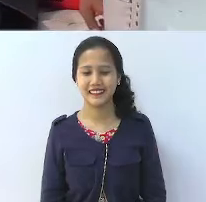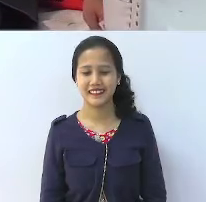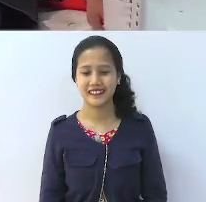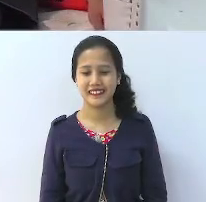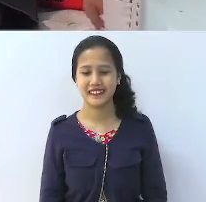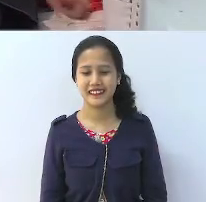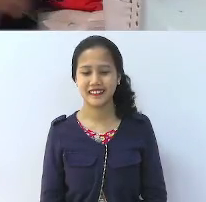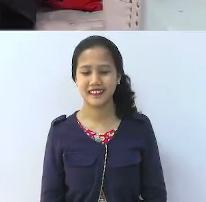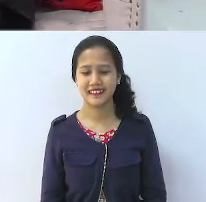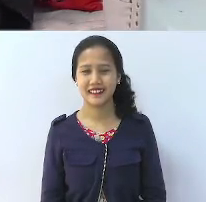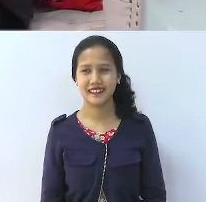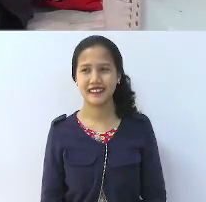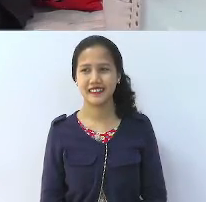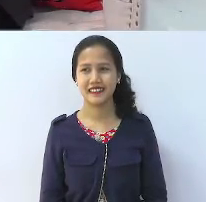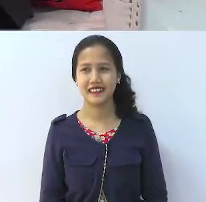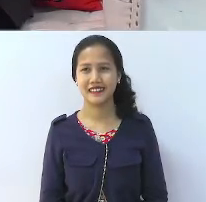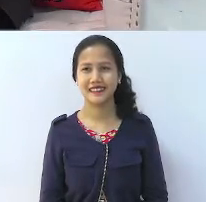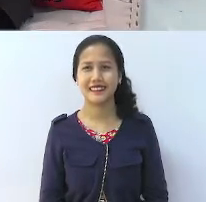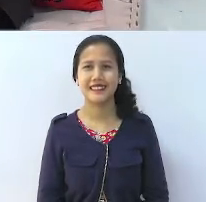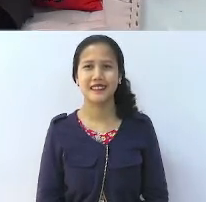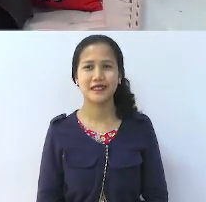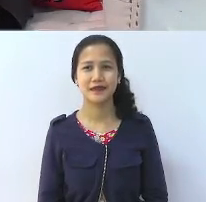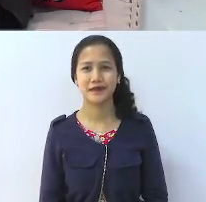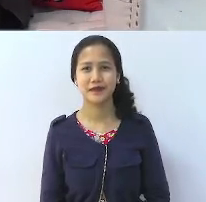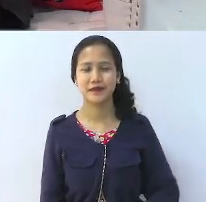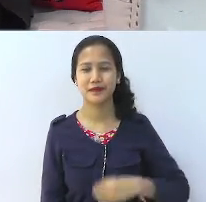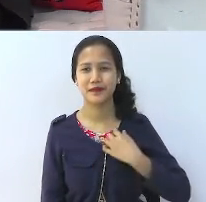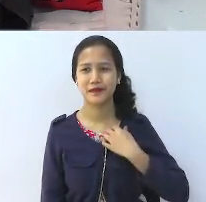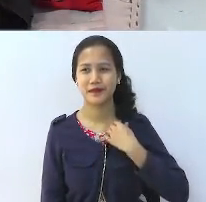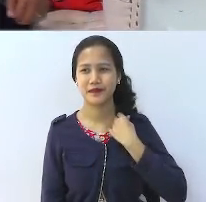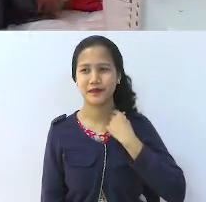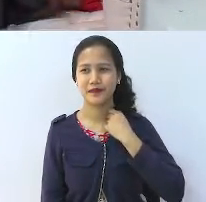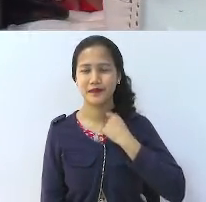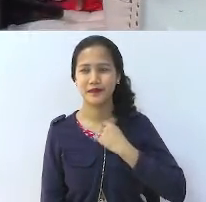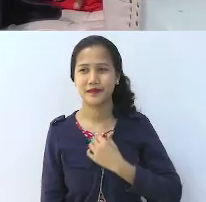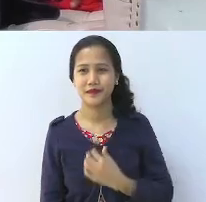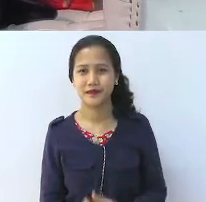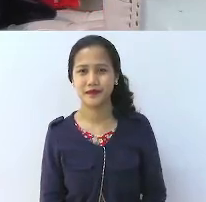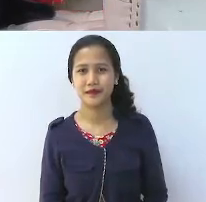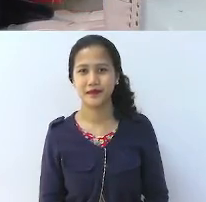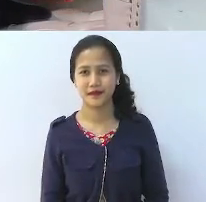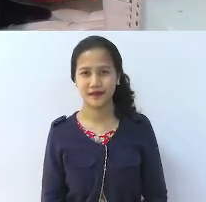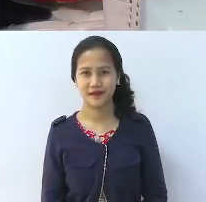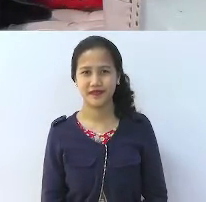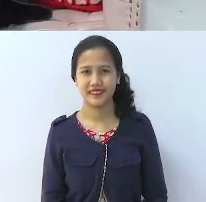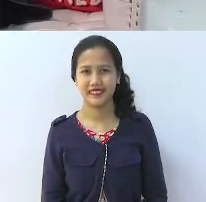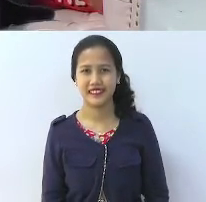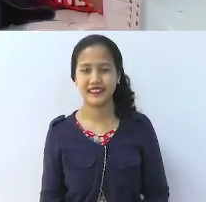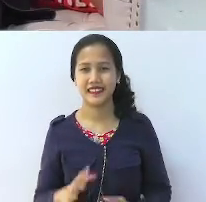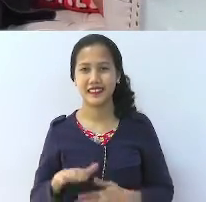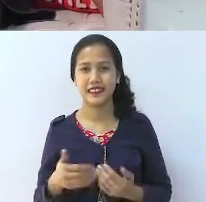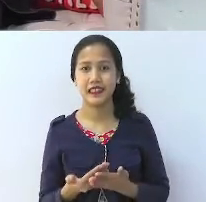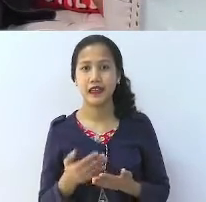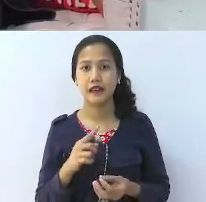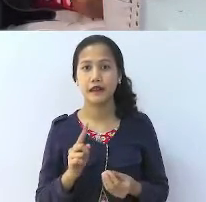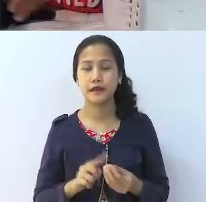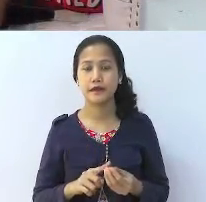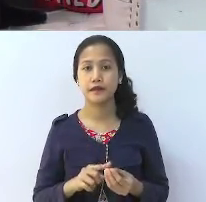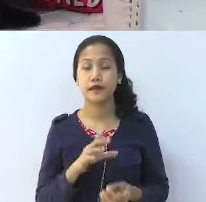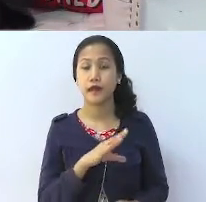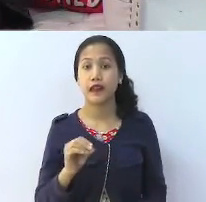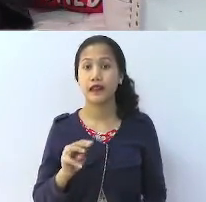Siya sa mga estudyante ko po sa higher level sa computer literacy. Galing sumagot niyan, ma'am. Manbihira. Oh, tanungin mo